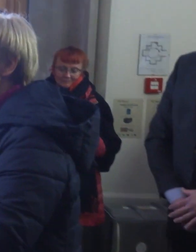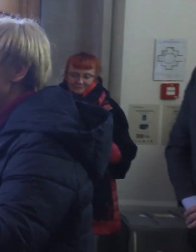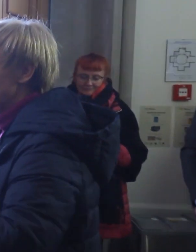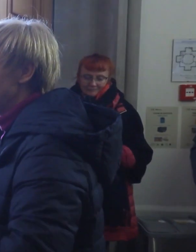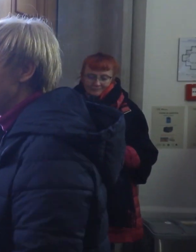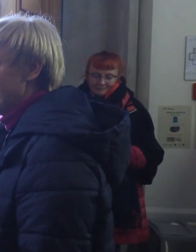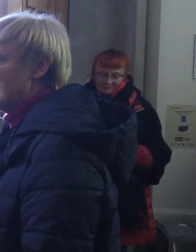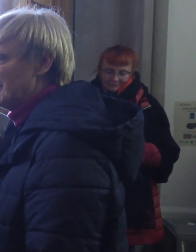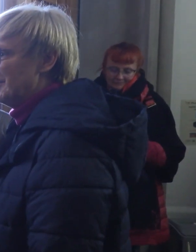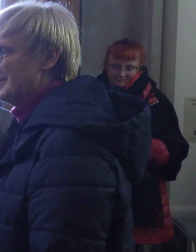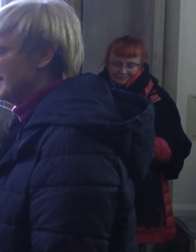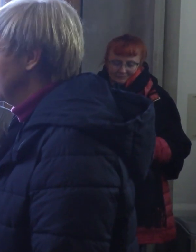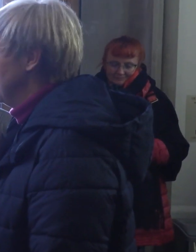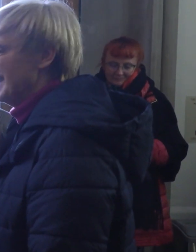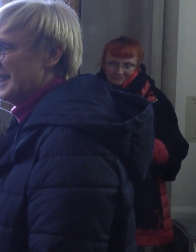Malo svežega zraka, ja.